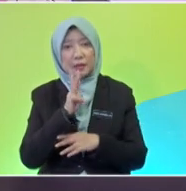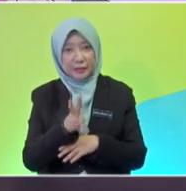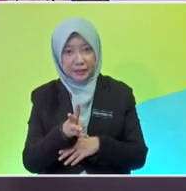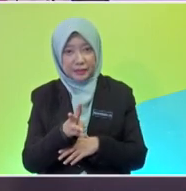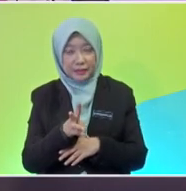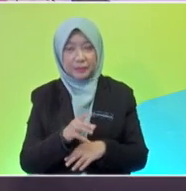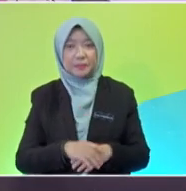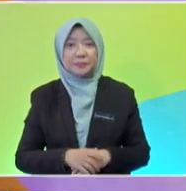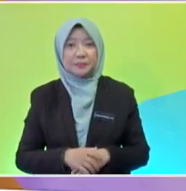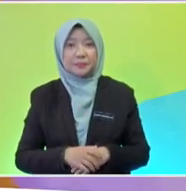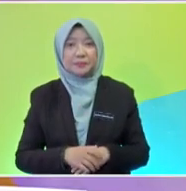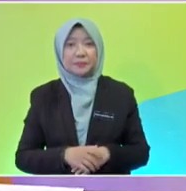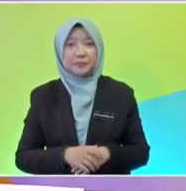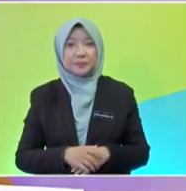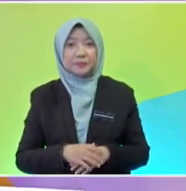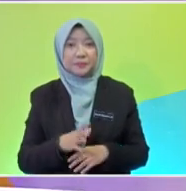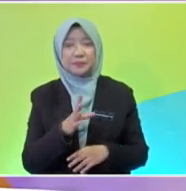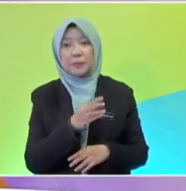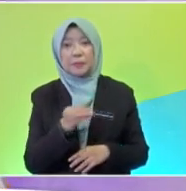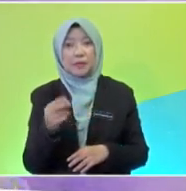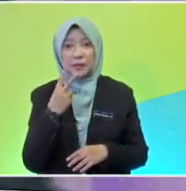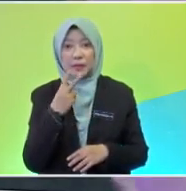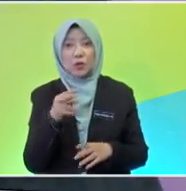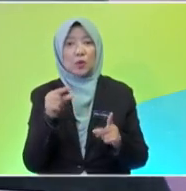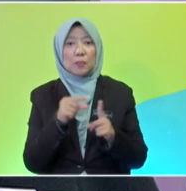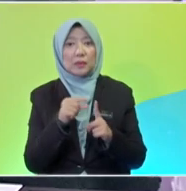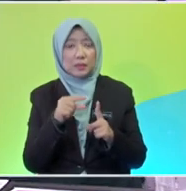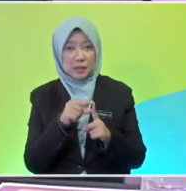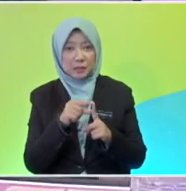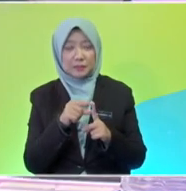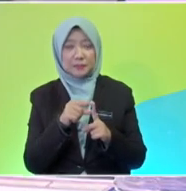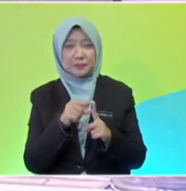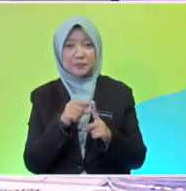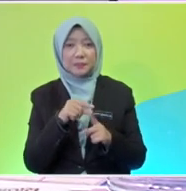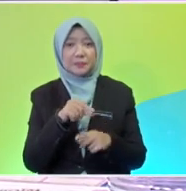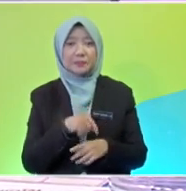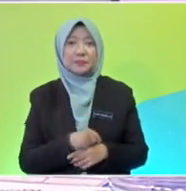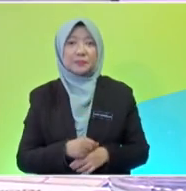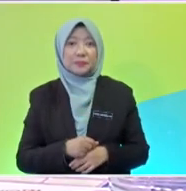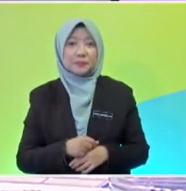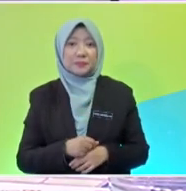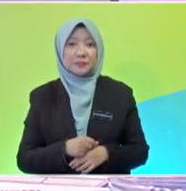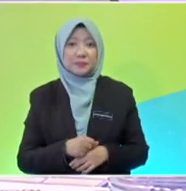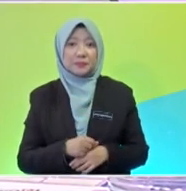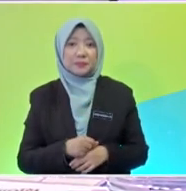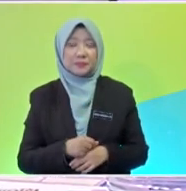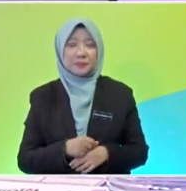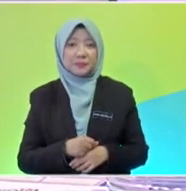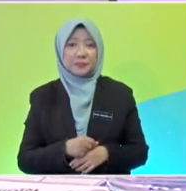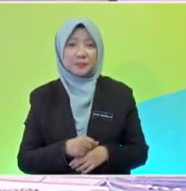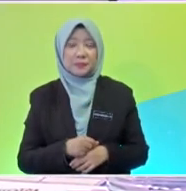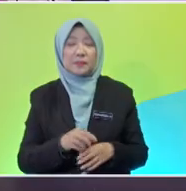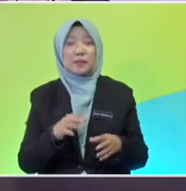dan juga kita akan tengok perkataannya di bawah meja